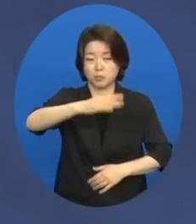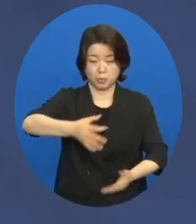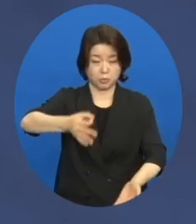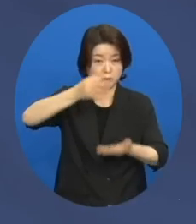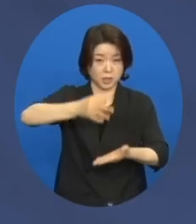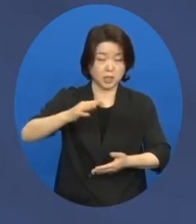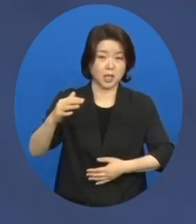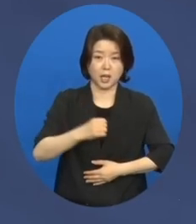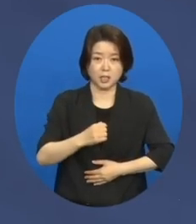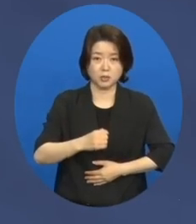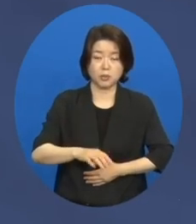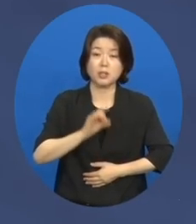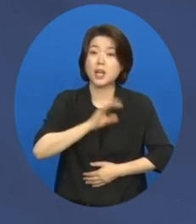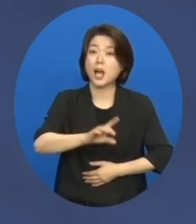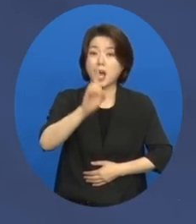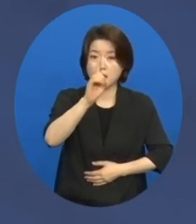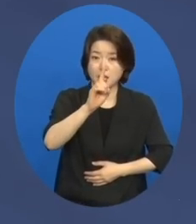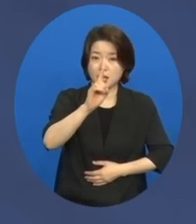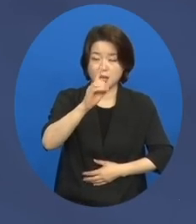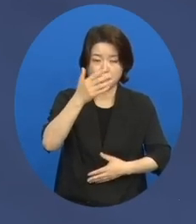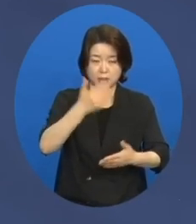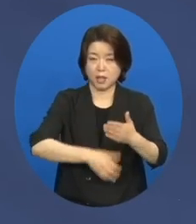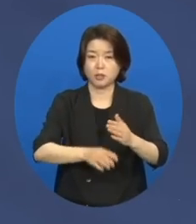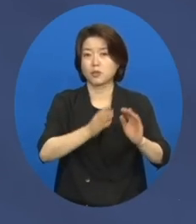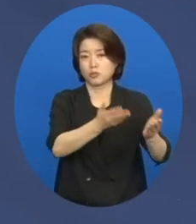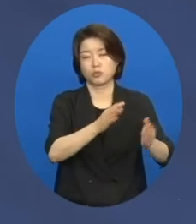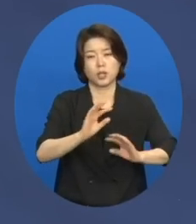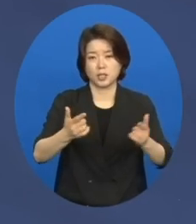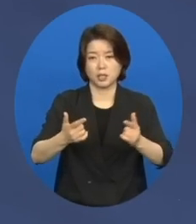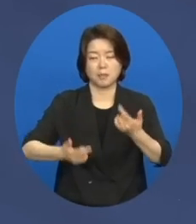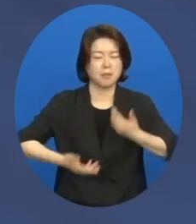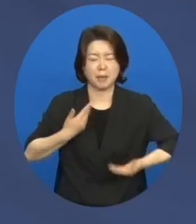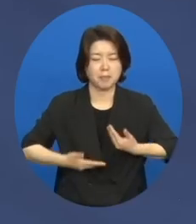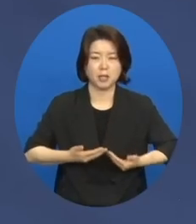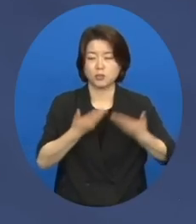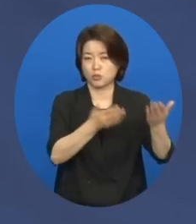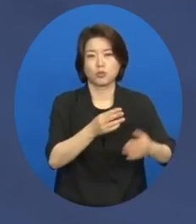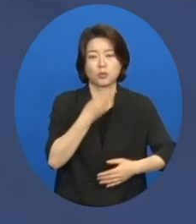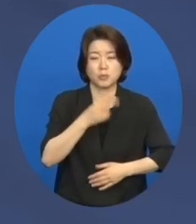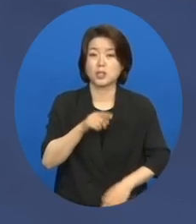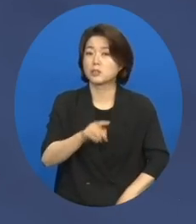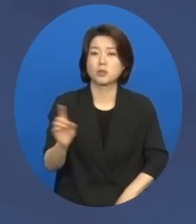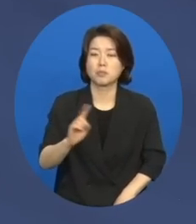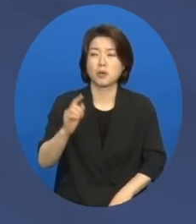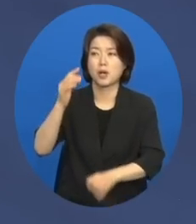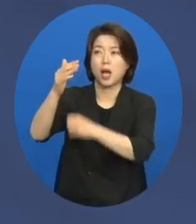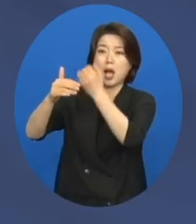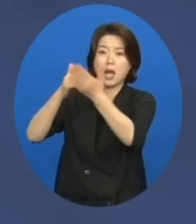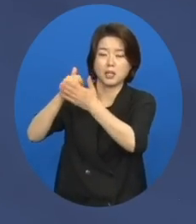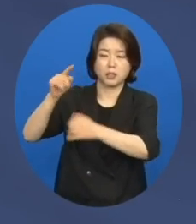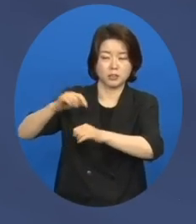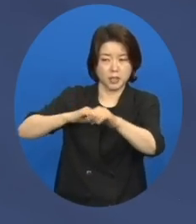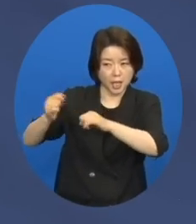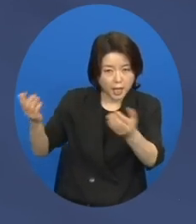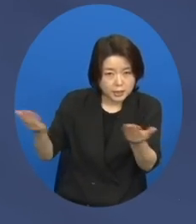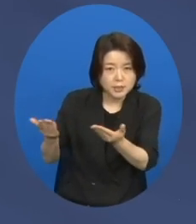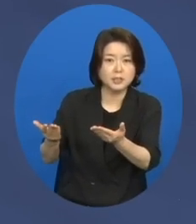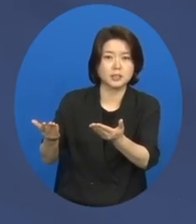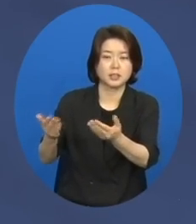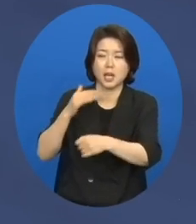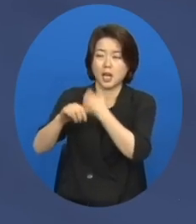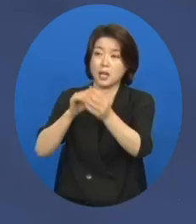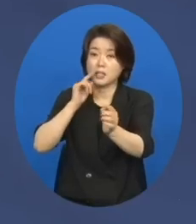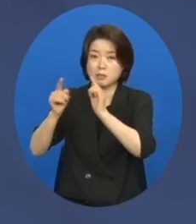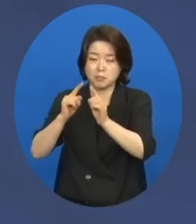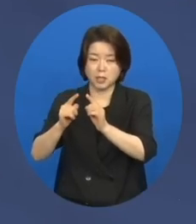가지고 딱 한 가지만 안 남겨줬어요. 너무 바빠서. 그것은 하나님과 그의 행하신 일, 하나님의